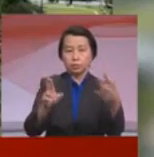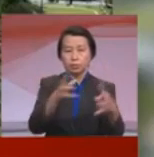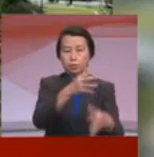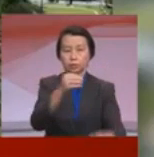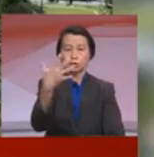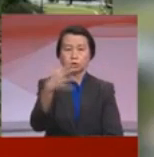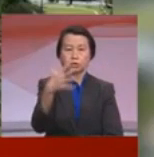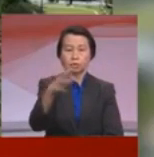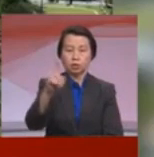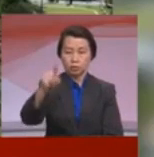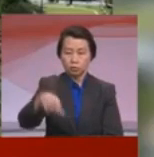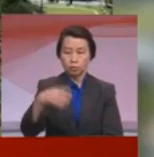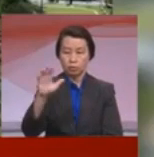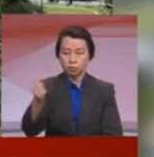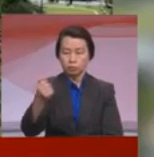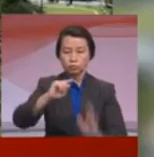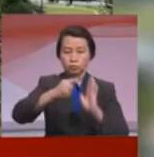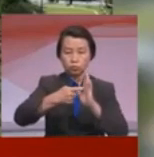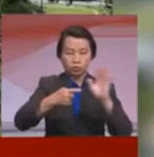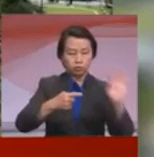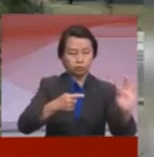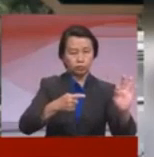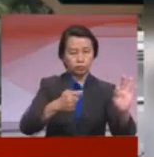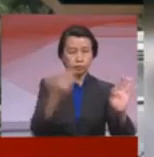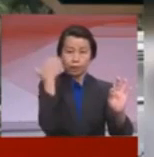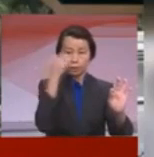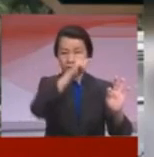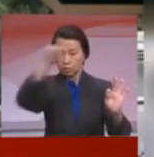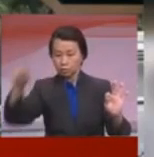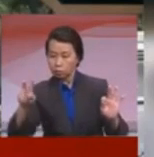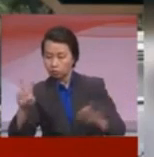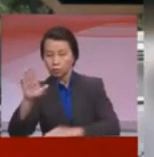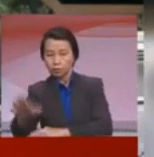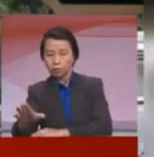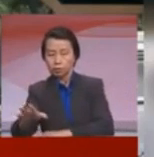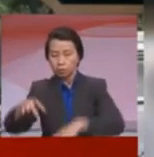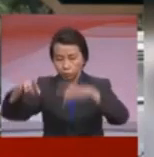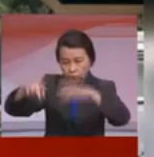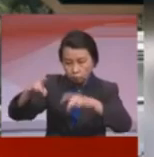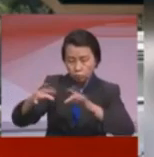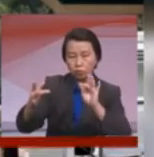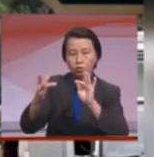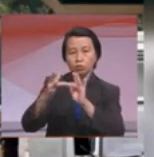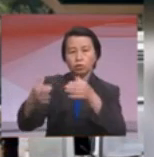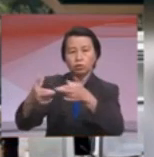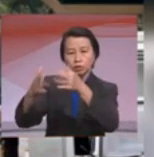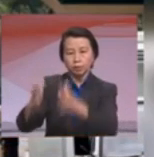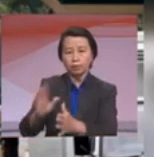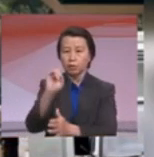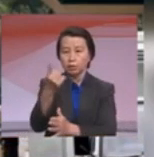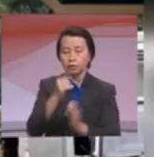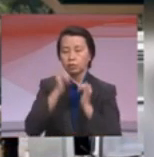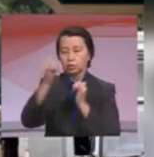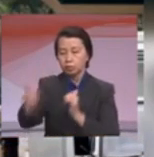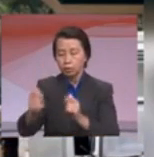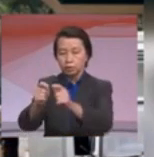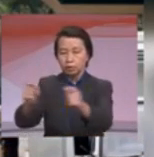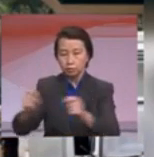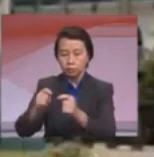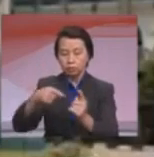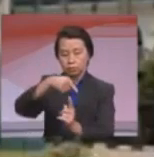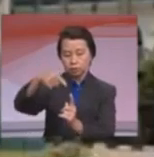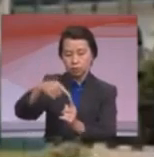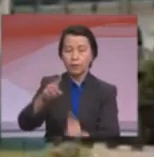15 Oktober bermula 9 hingga 2 petang. Keutamaan saringan adalah kontak rapat kes sahaja, iaitu pengunjung premis pada tarikh